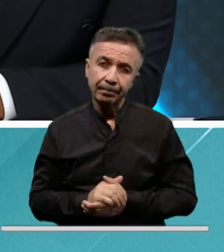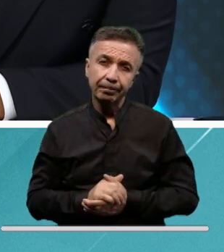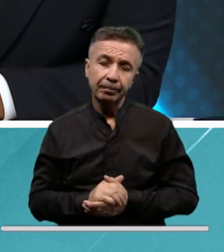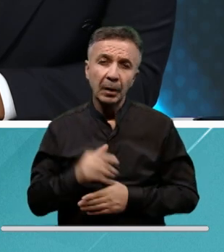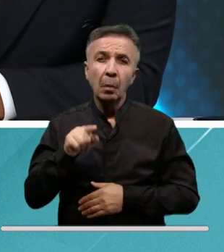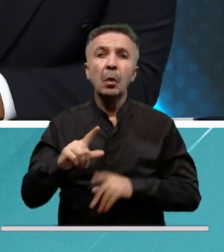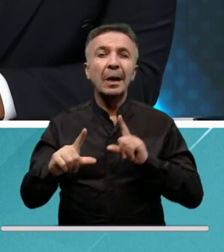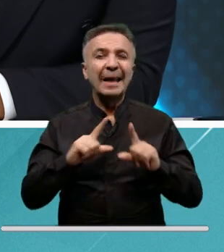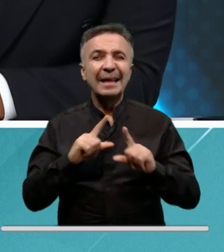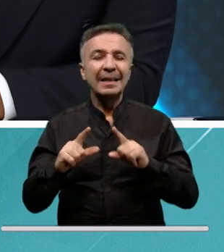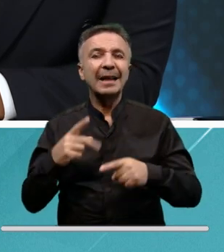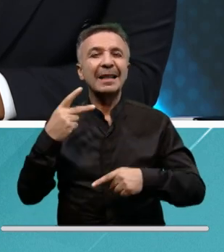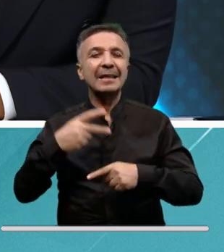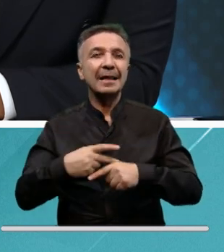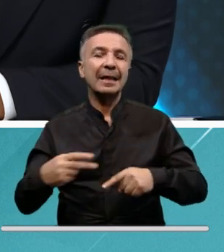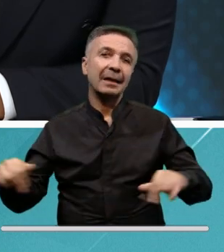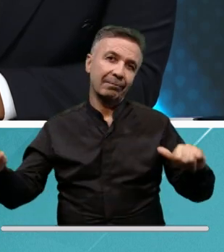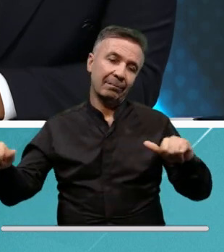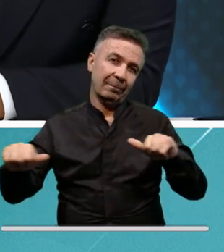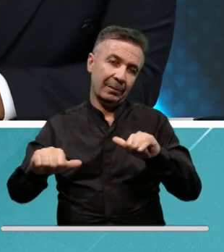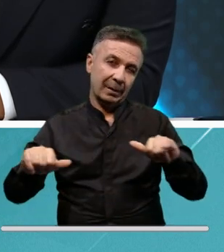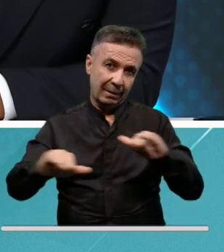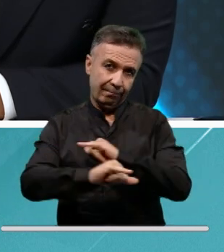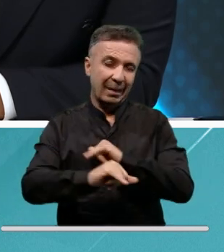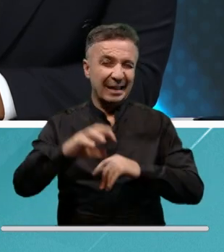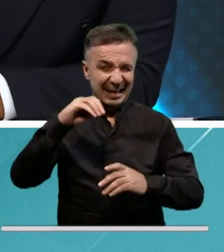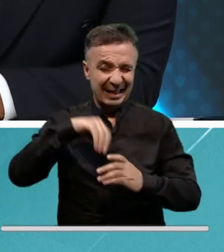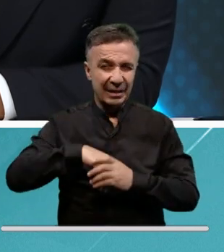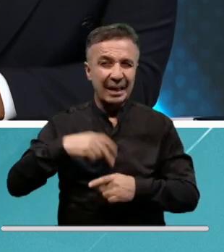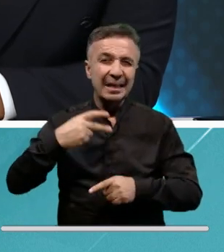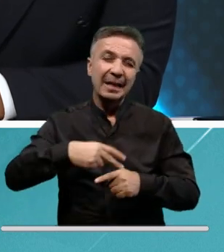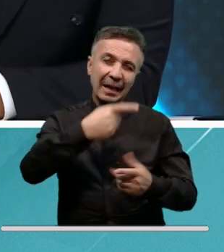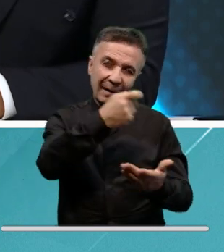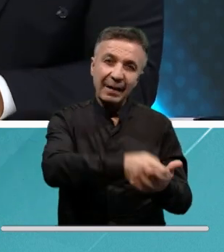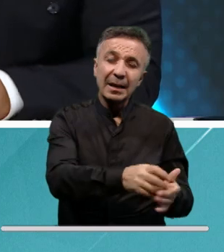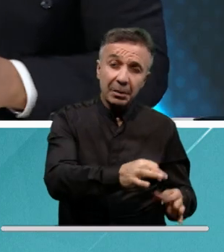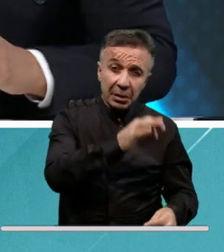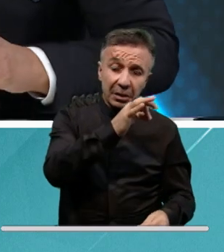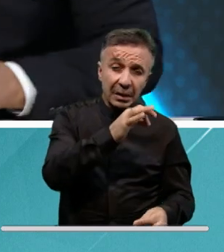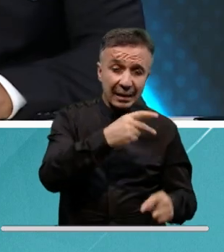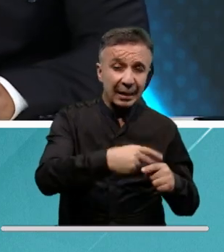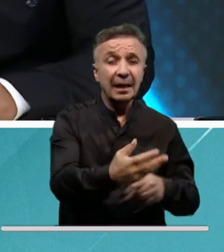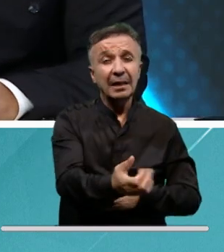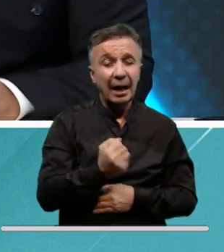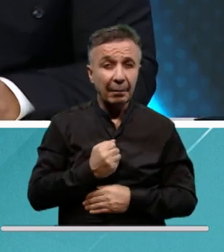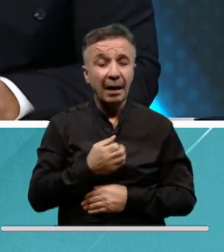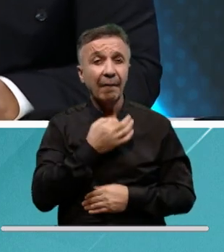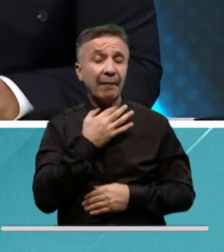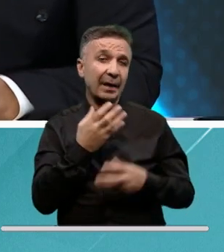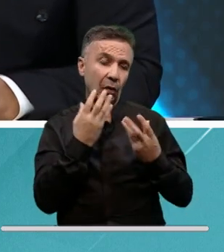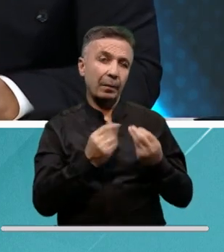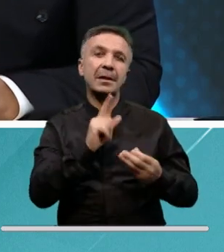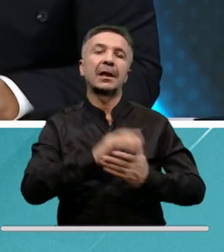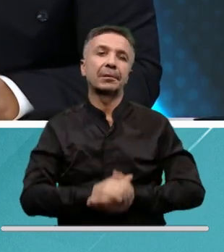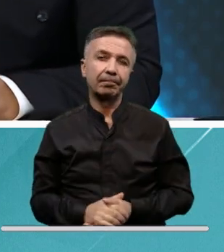bu ihtiyaçları zekata sayabilmek verdiğimiz kişinin zekat almaya Ehil olması